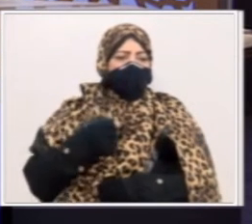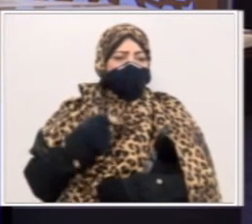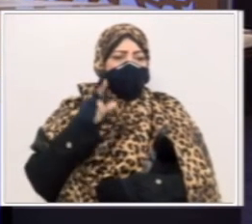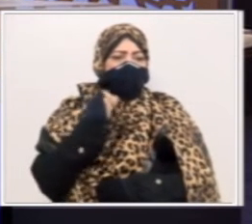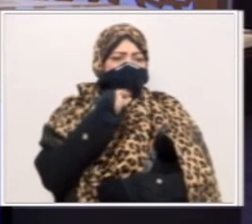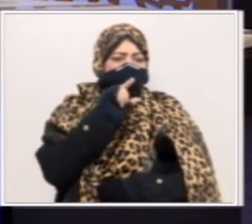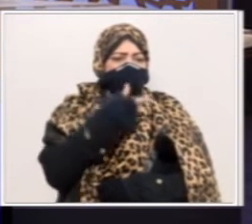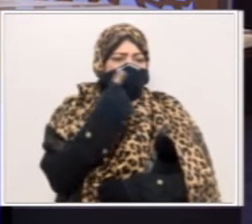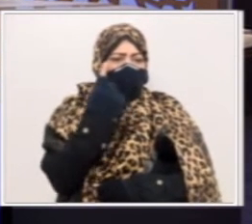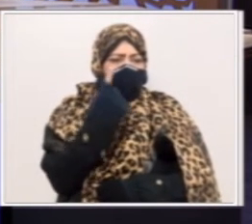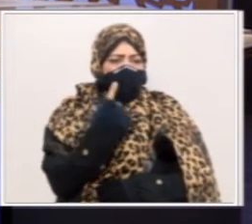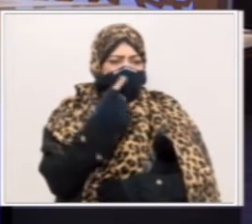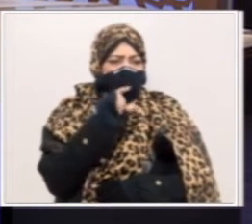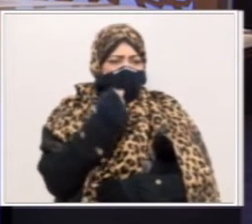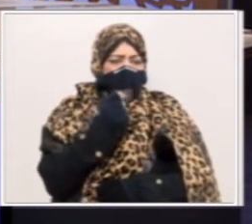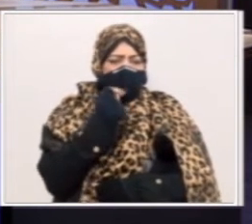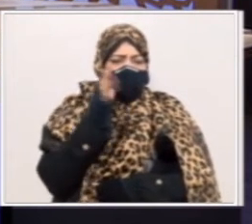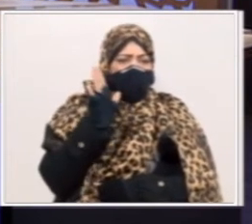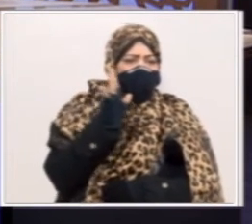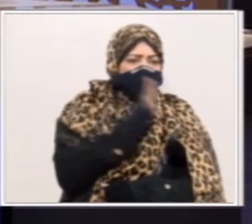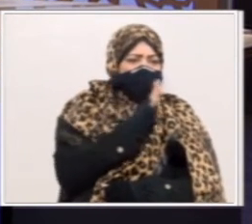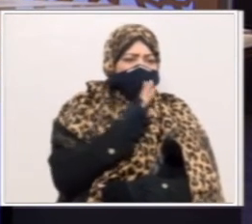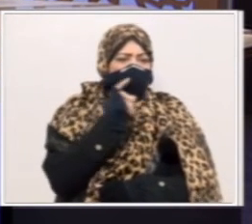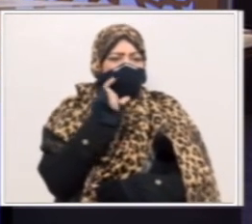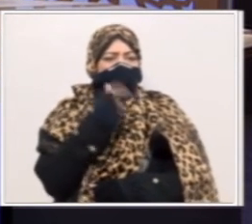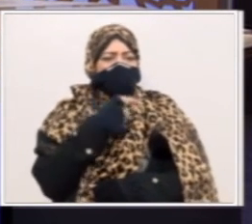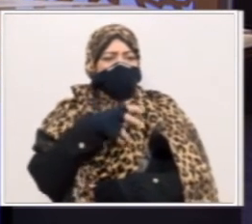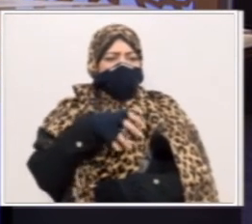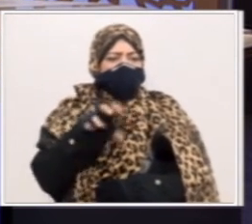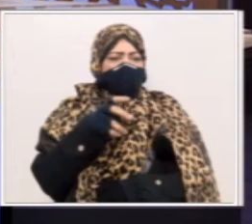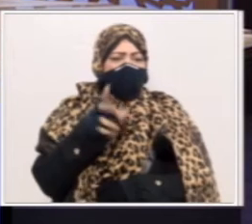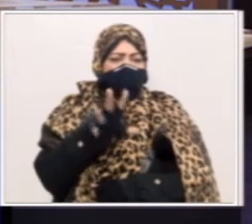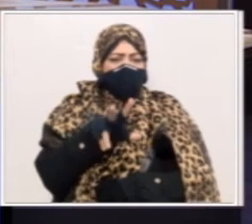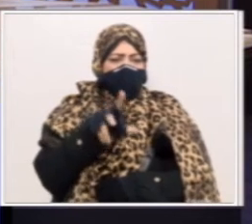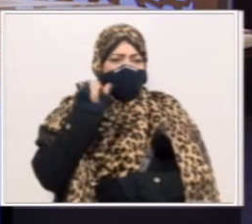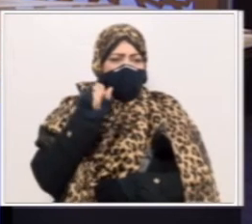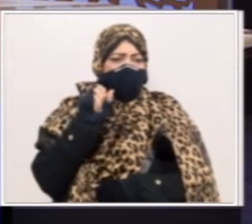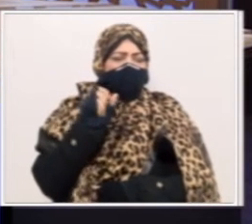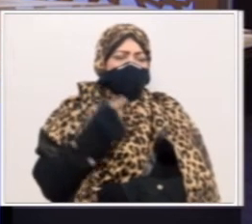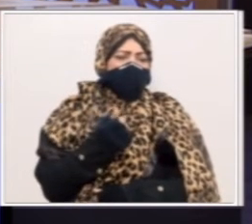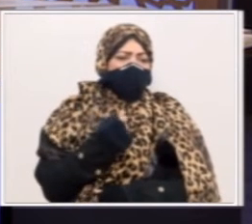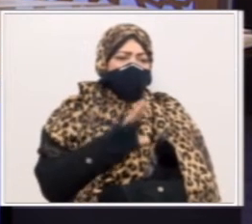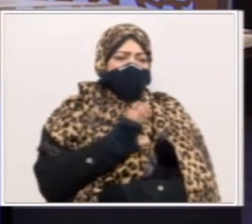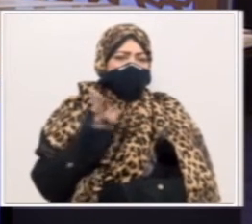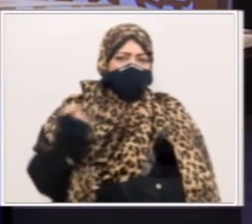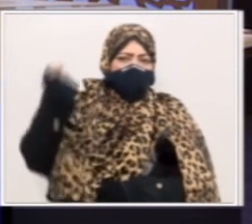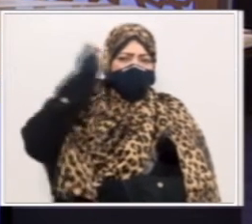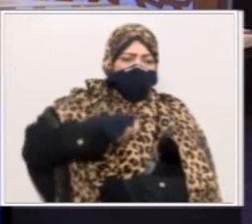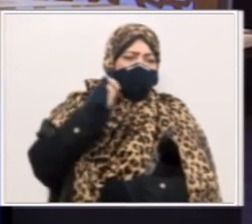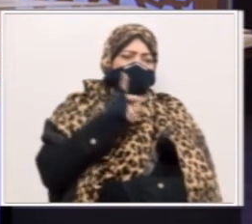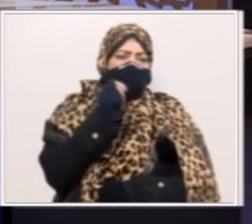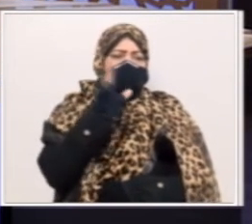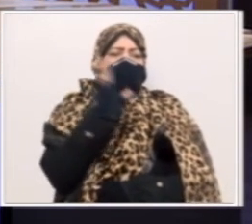ولم يسرق وليس له دخل تجارة شيء، هو فقير، لأن بالأربعمائة جنيه اللي يأخذوا فيها الناس هذه ويأخذوا